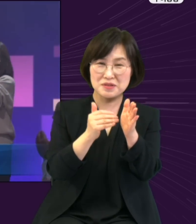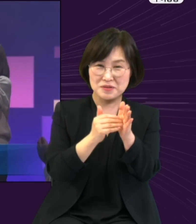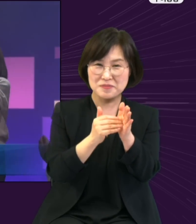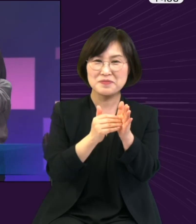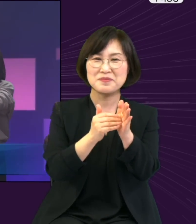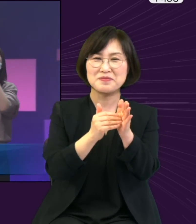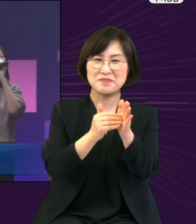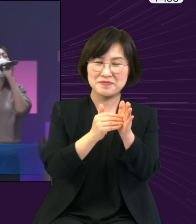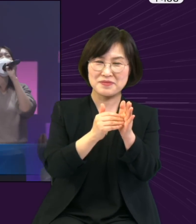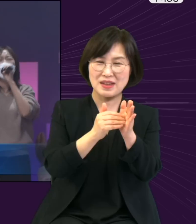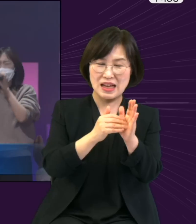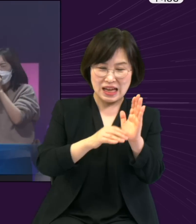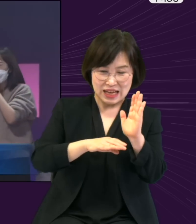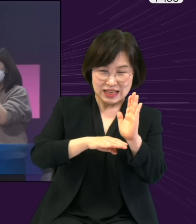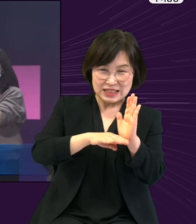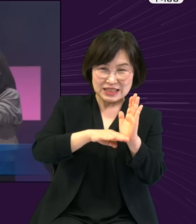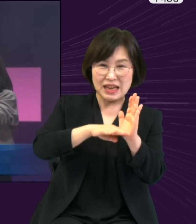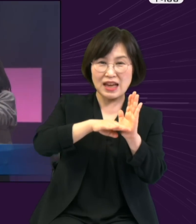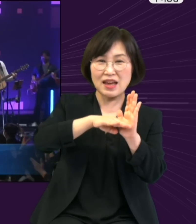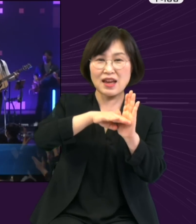채우소서 주님